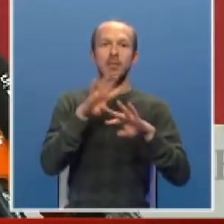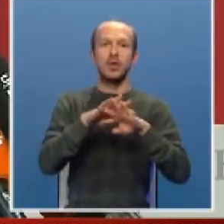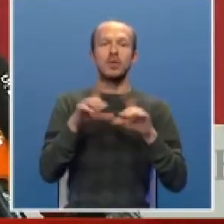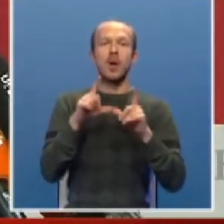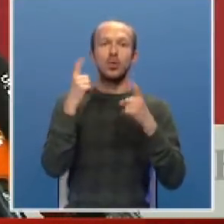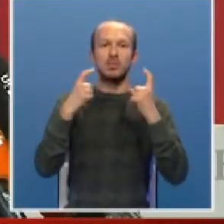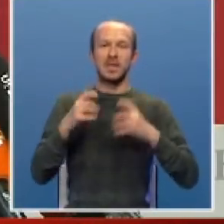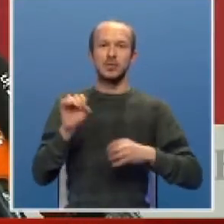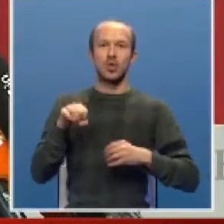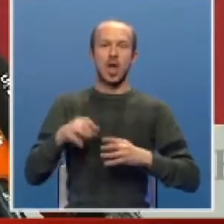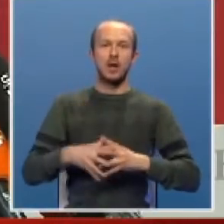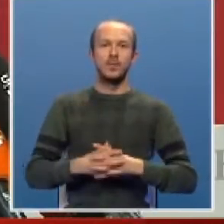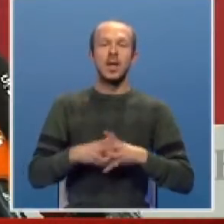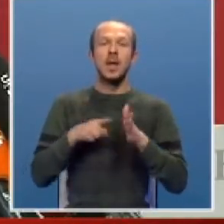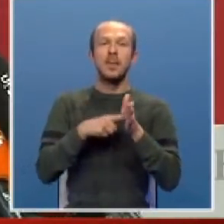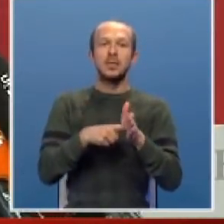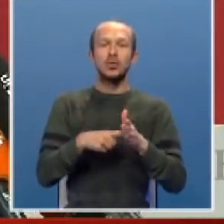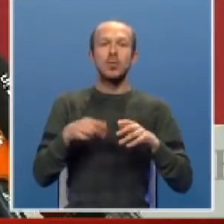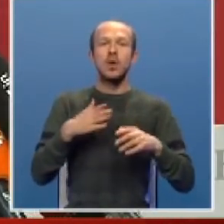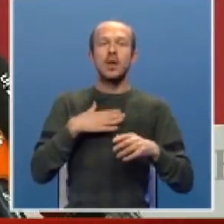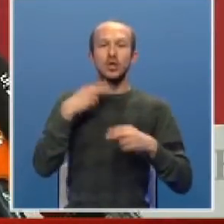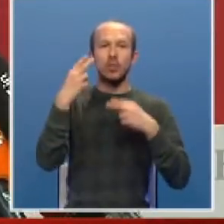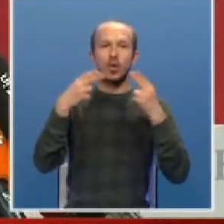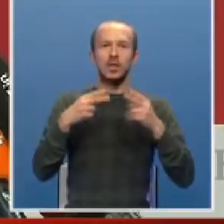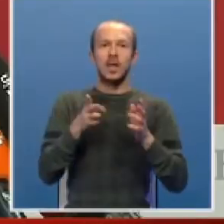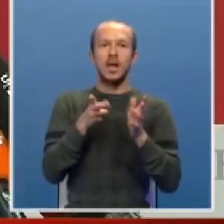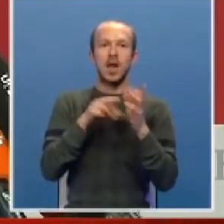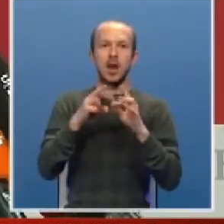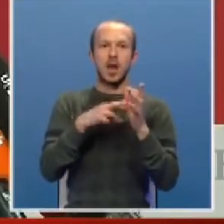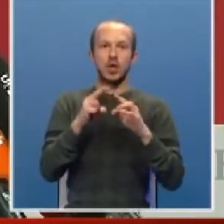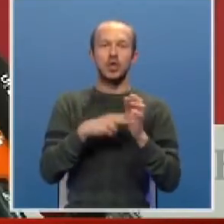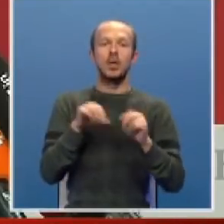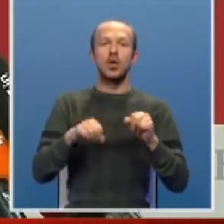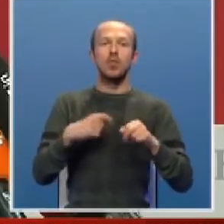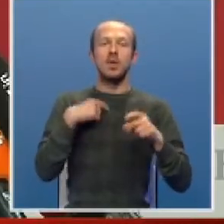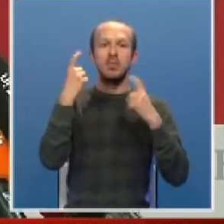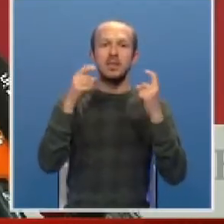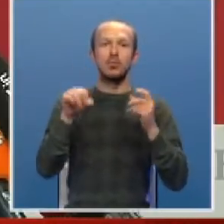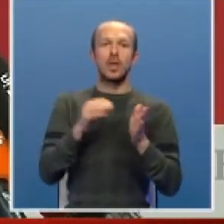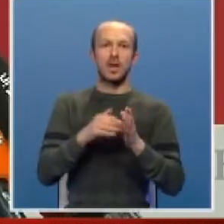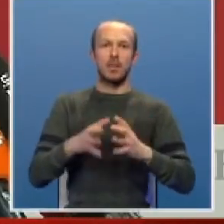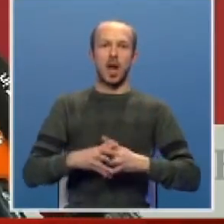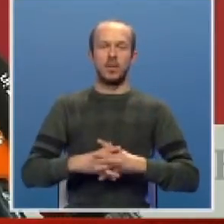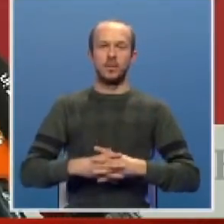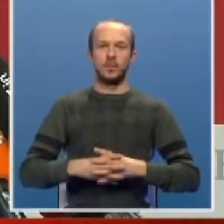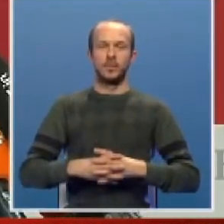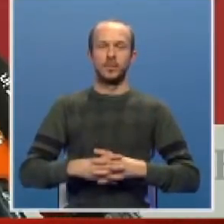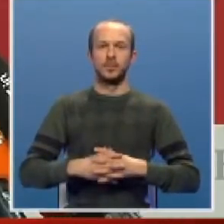u smislu da prezentujemo upravo naše politike na način kako mi mislimo da to treba.